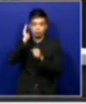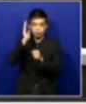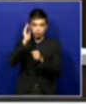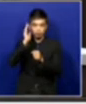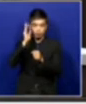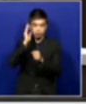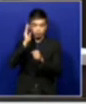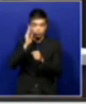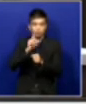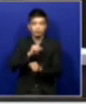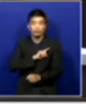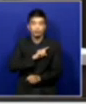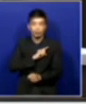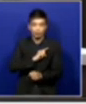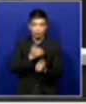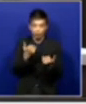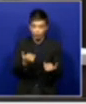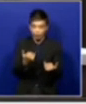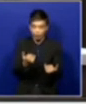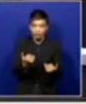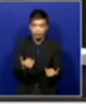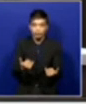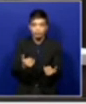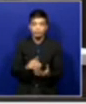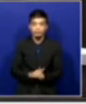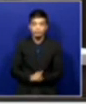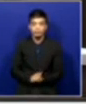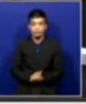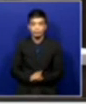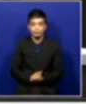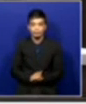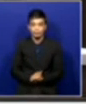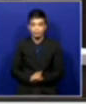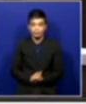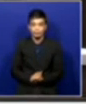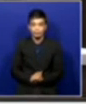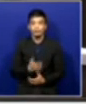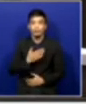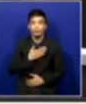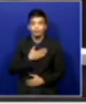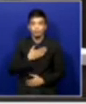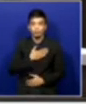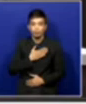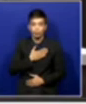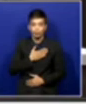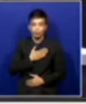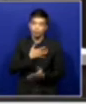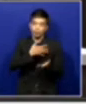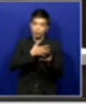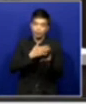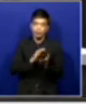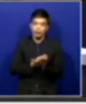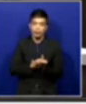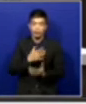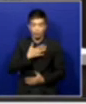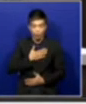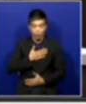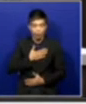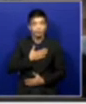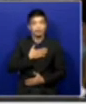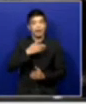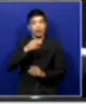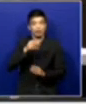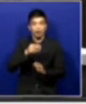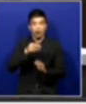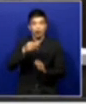จารณาในวาระนี้กระผมขอกราบเรียนประธานครับจากหลักการและเหตุผ